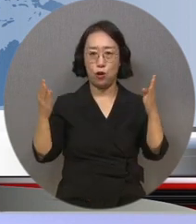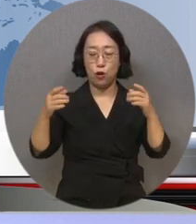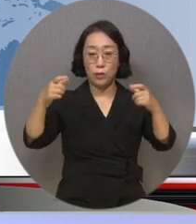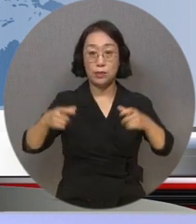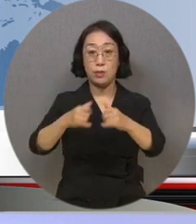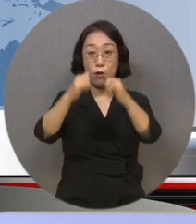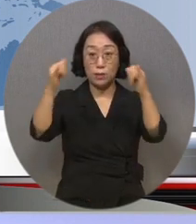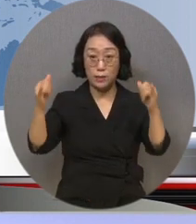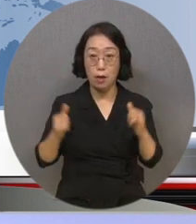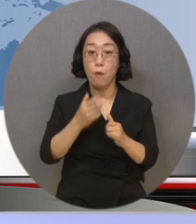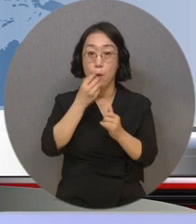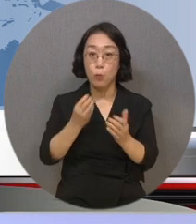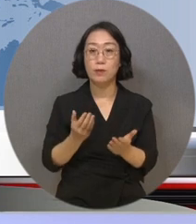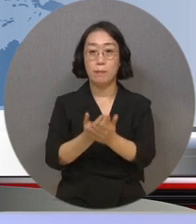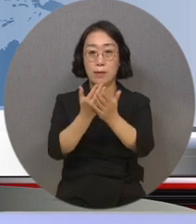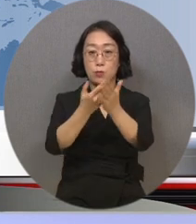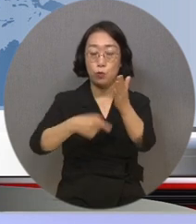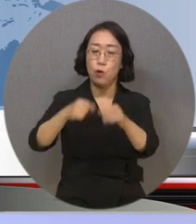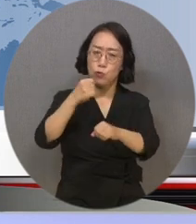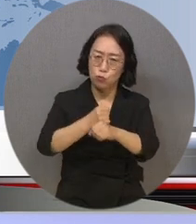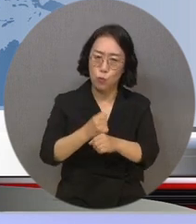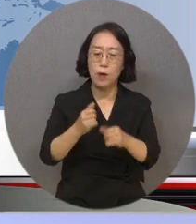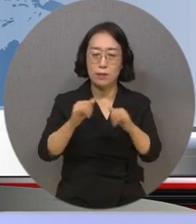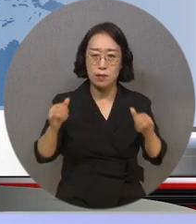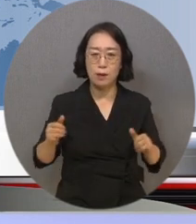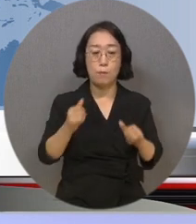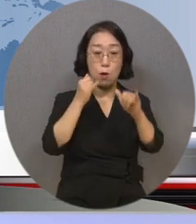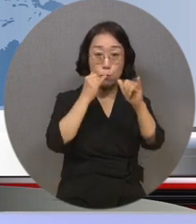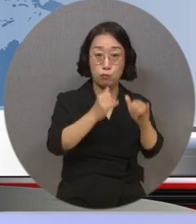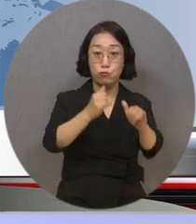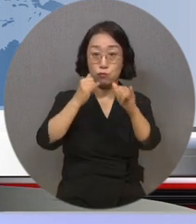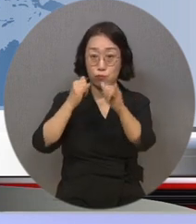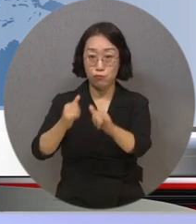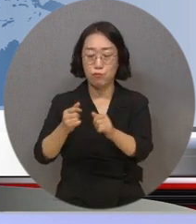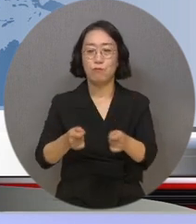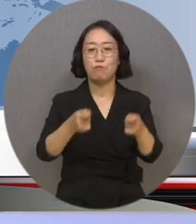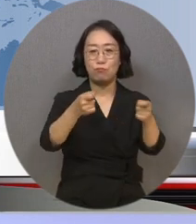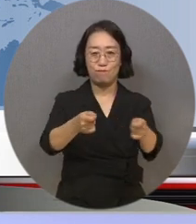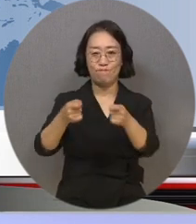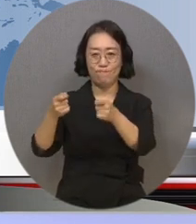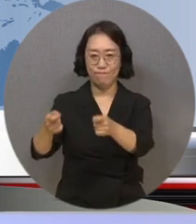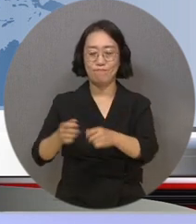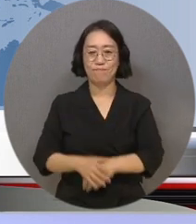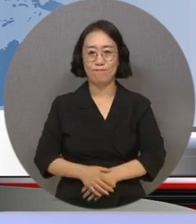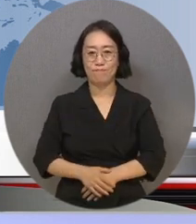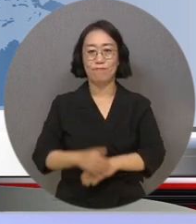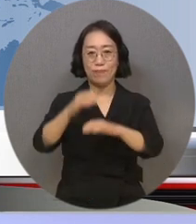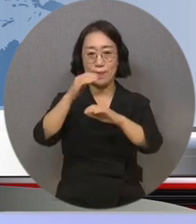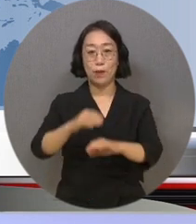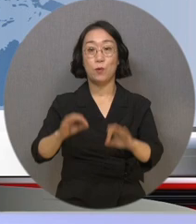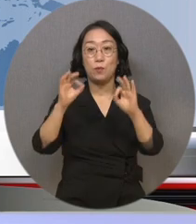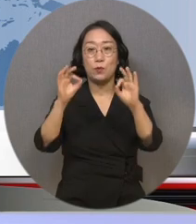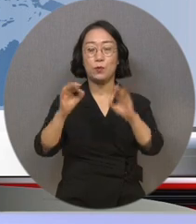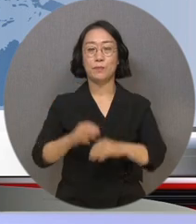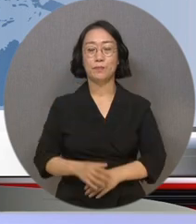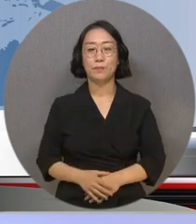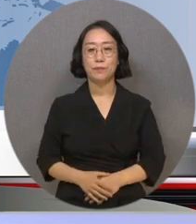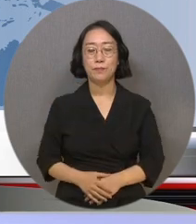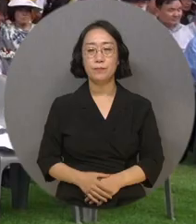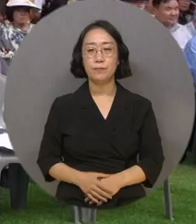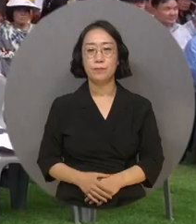지역사회의 복지 증진을 위해 헌신해온 사회복지 유공자에 대한 포상도 수요됐는데요 장수현 기자입니다